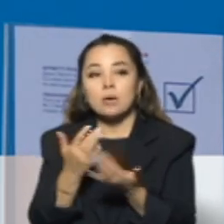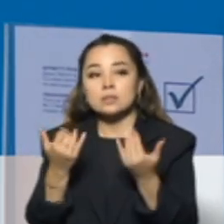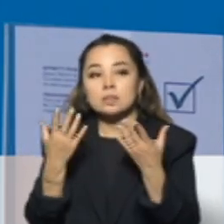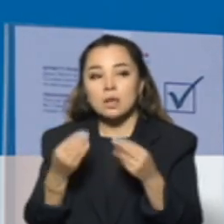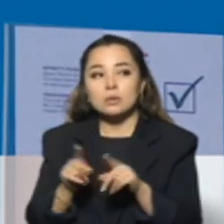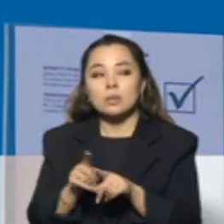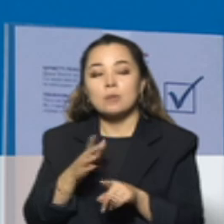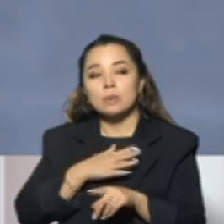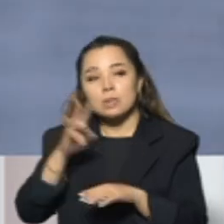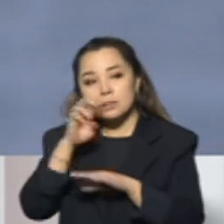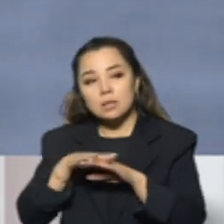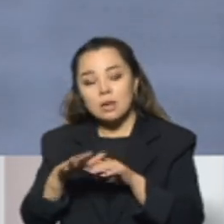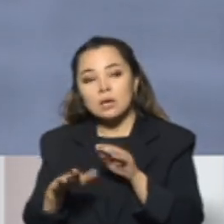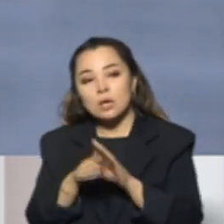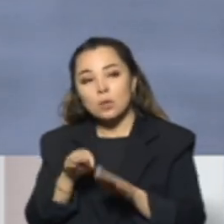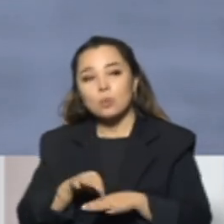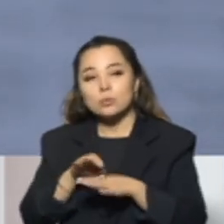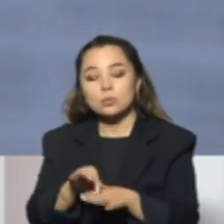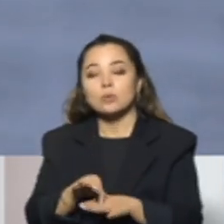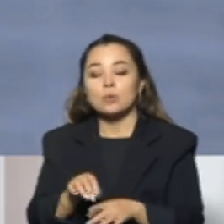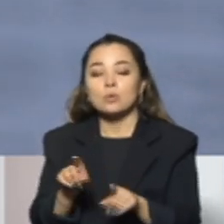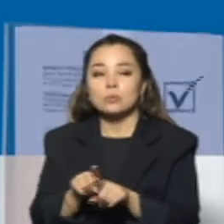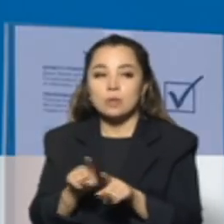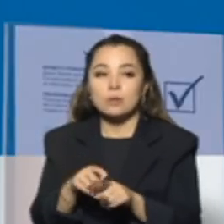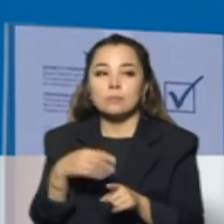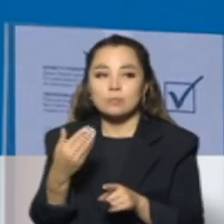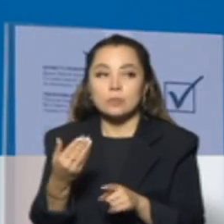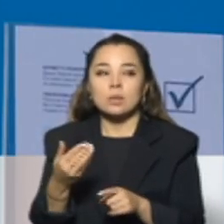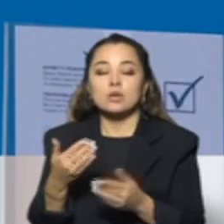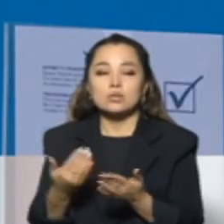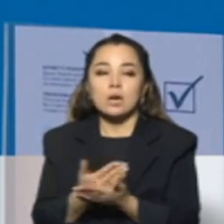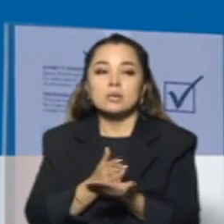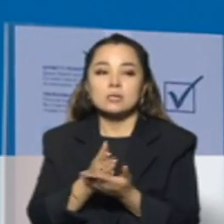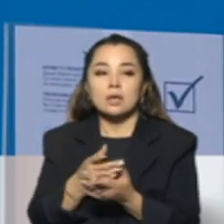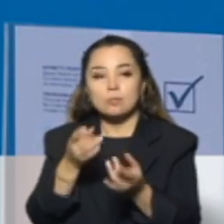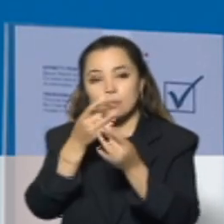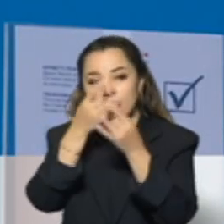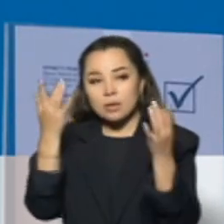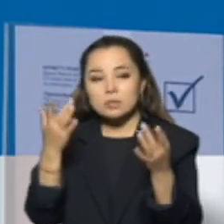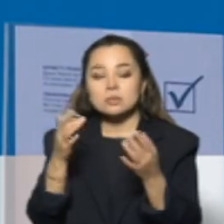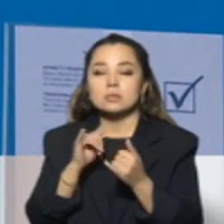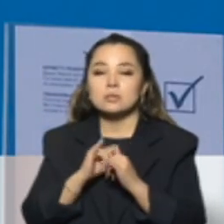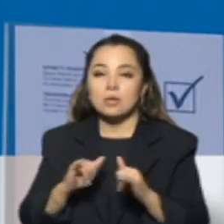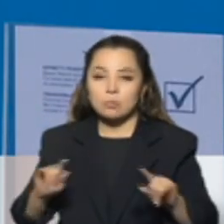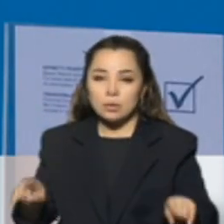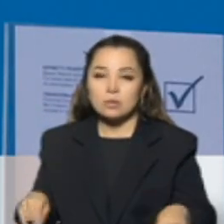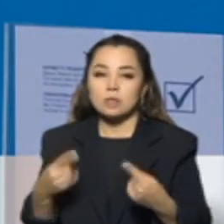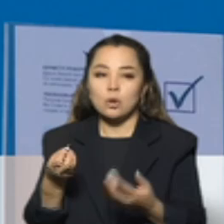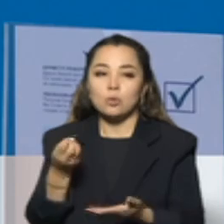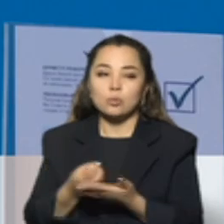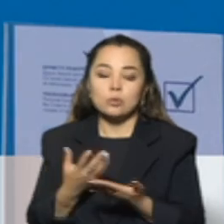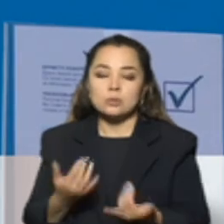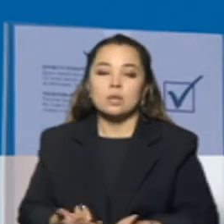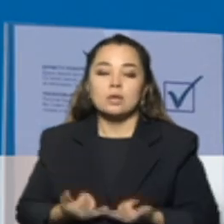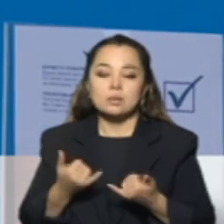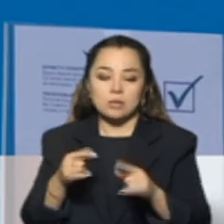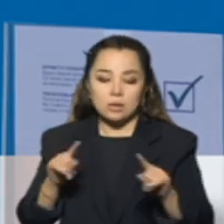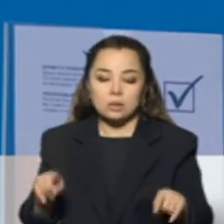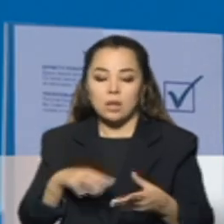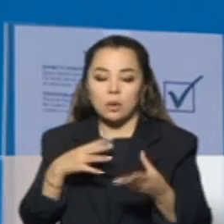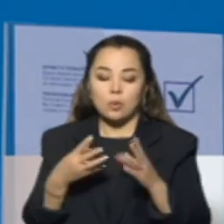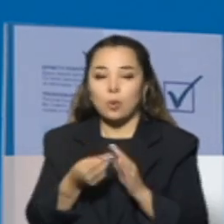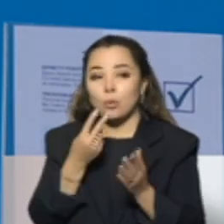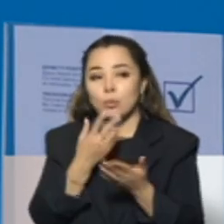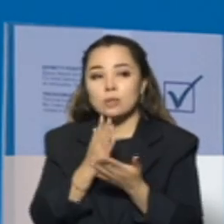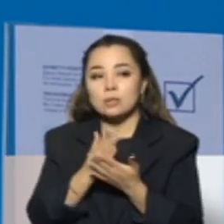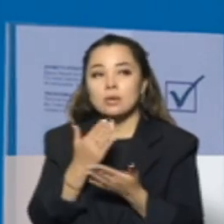таңда да біздің елімізде осындай референдумның өтіп отырғандығы жаңа саяси мәдениеттің, демократиялық құндылықтардың орнығып келе жатқандығының бір